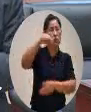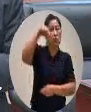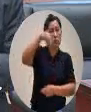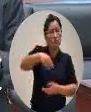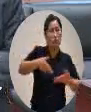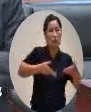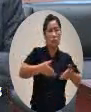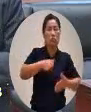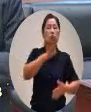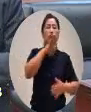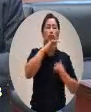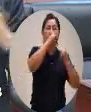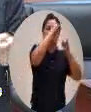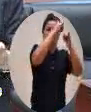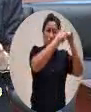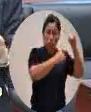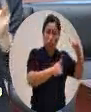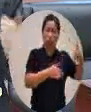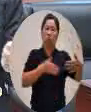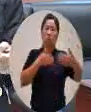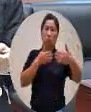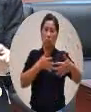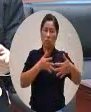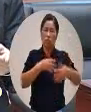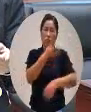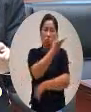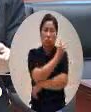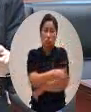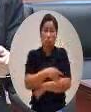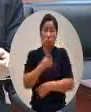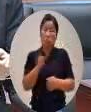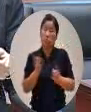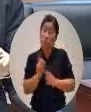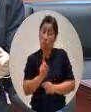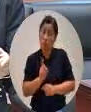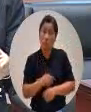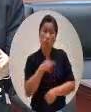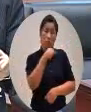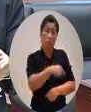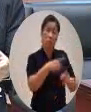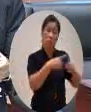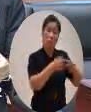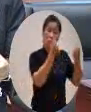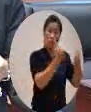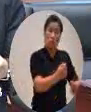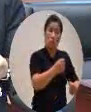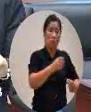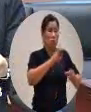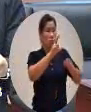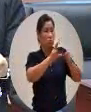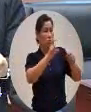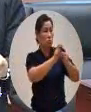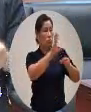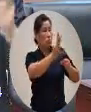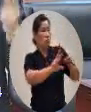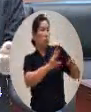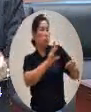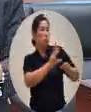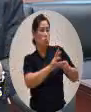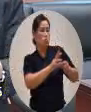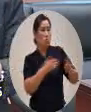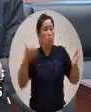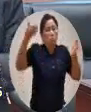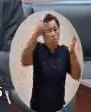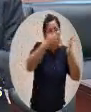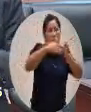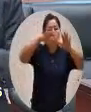是一個歷史的一個問題不管怎麼樣這些人就在那個縣地已經住了七八十年了然後到